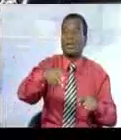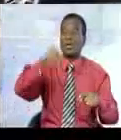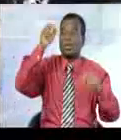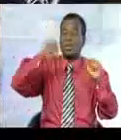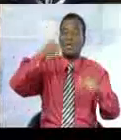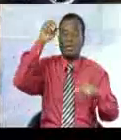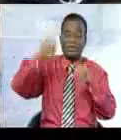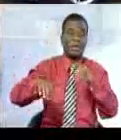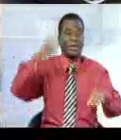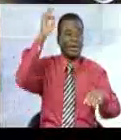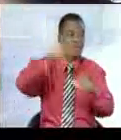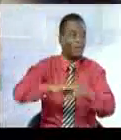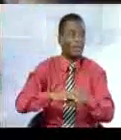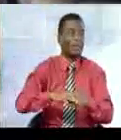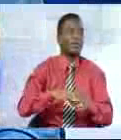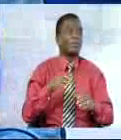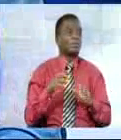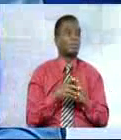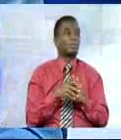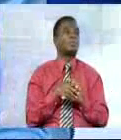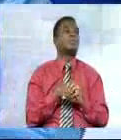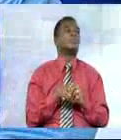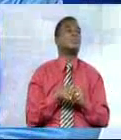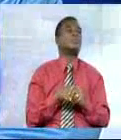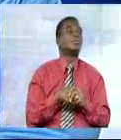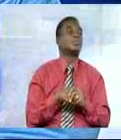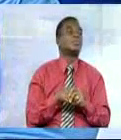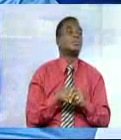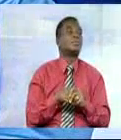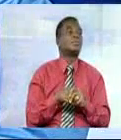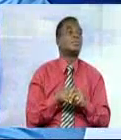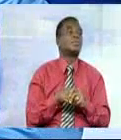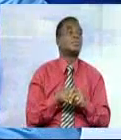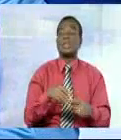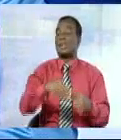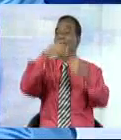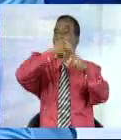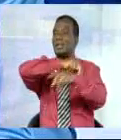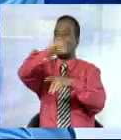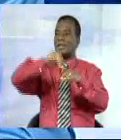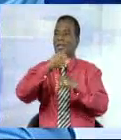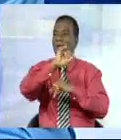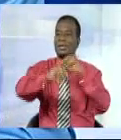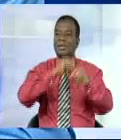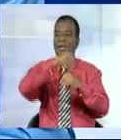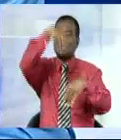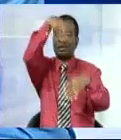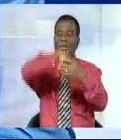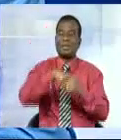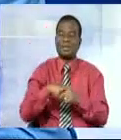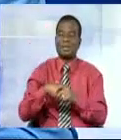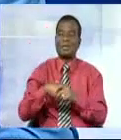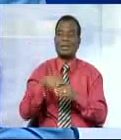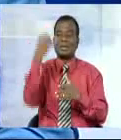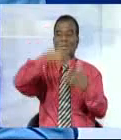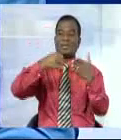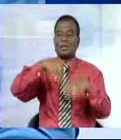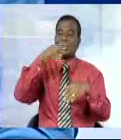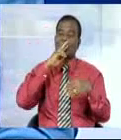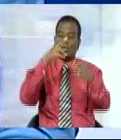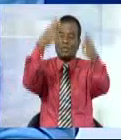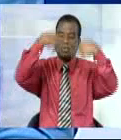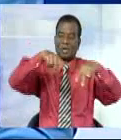lieu à 21h. Des experts nationaux et internationaux dans le domaine des arts sont à Abidjan